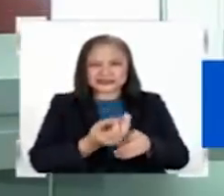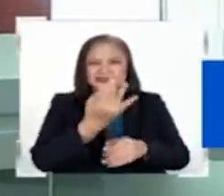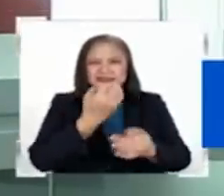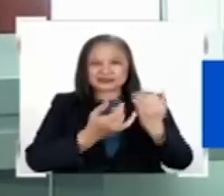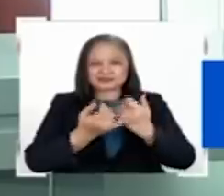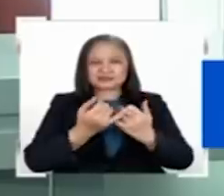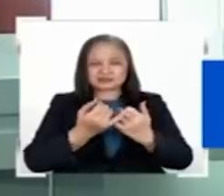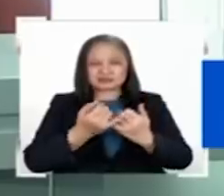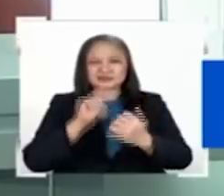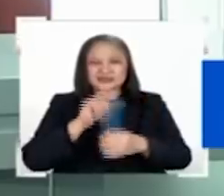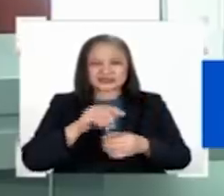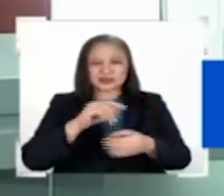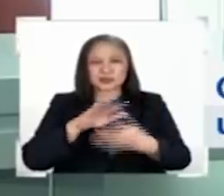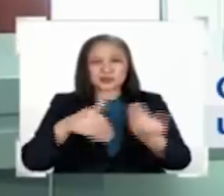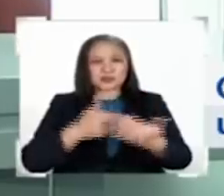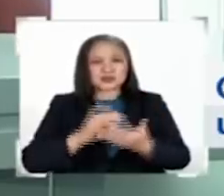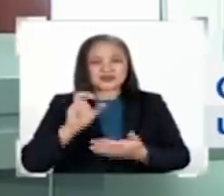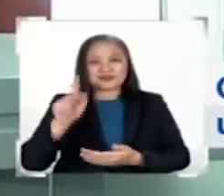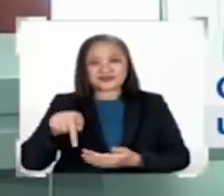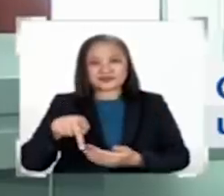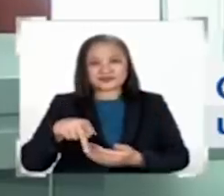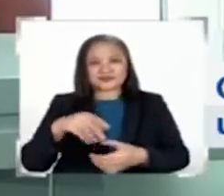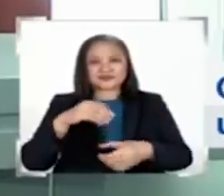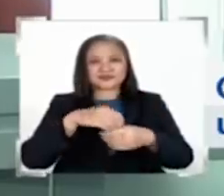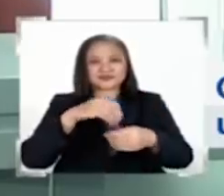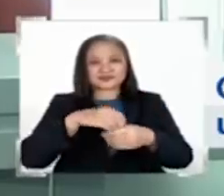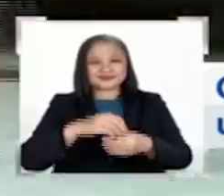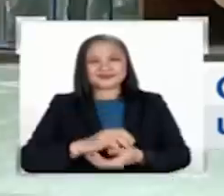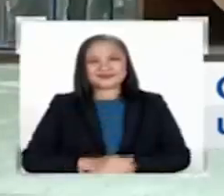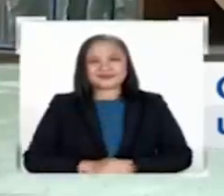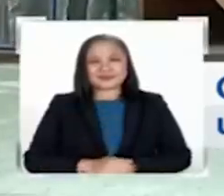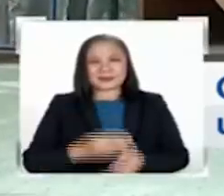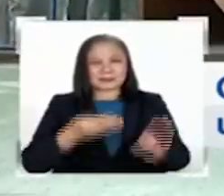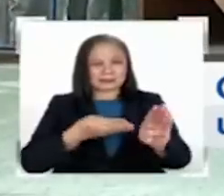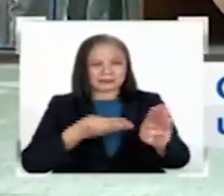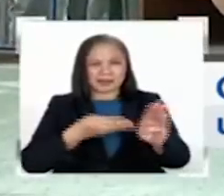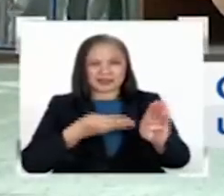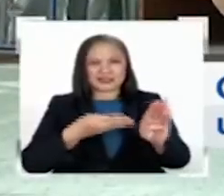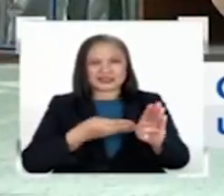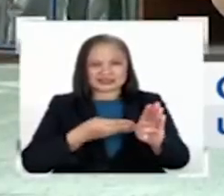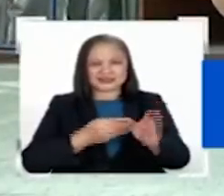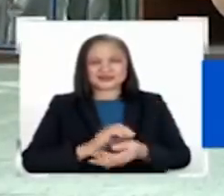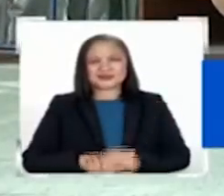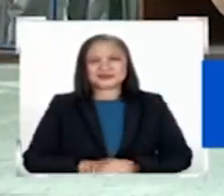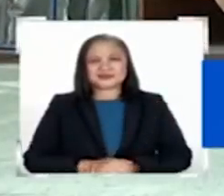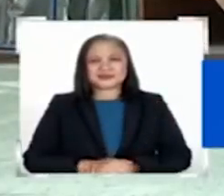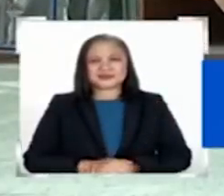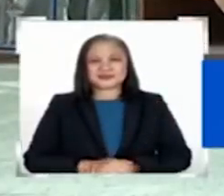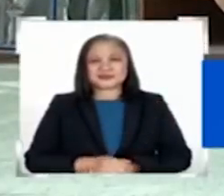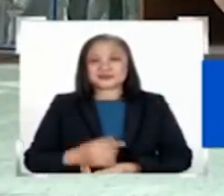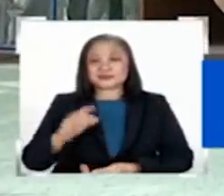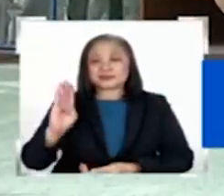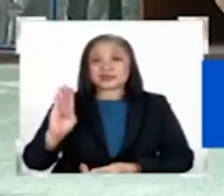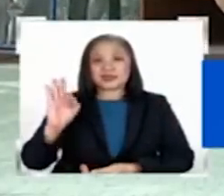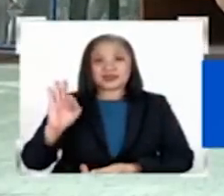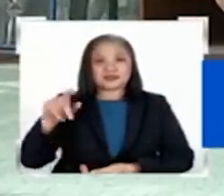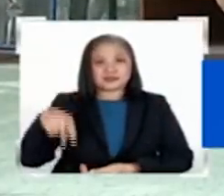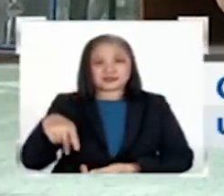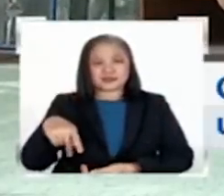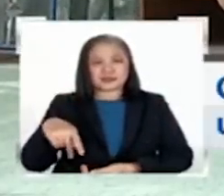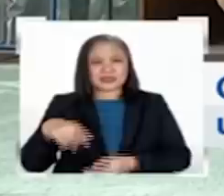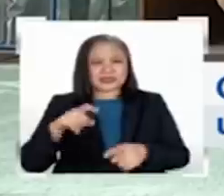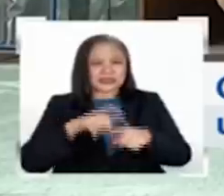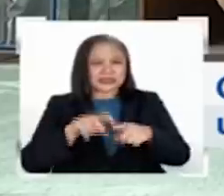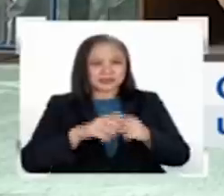buong composition ng pinaka-battery ng cellphone. Sa tala ng Bureau of Fire Protection, ang electrical ignition